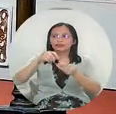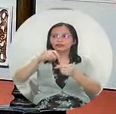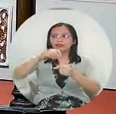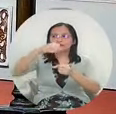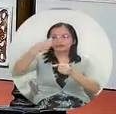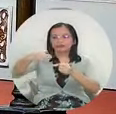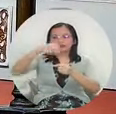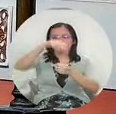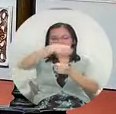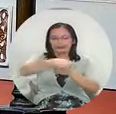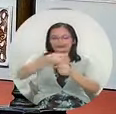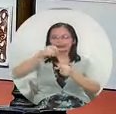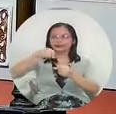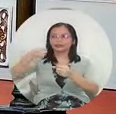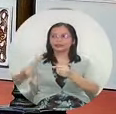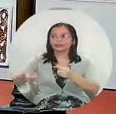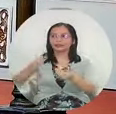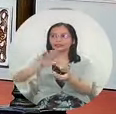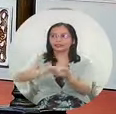Oh.